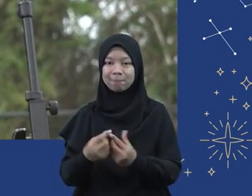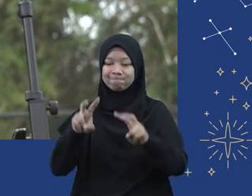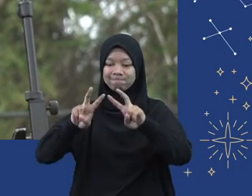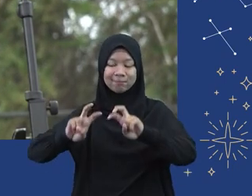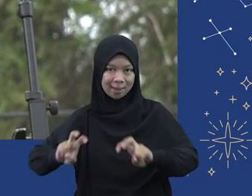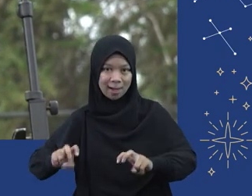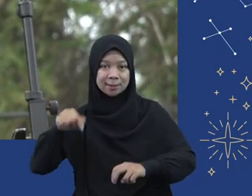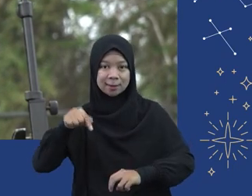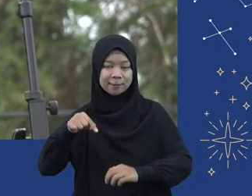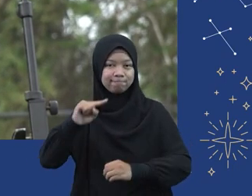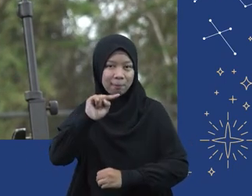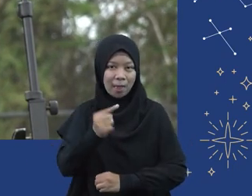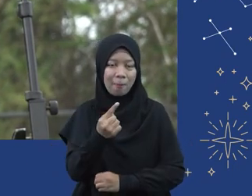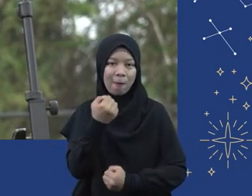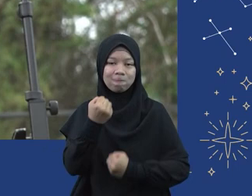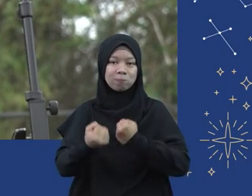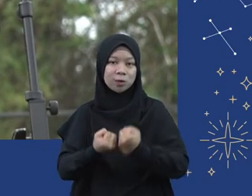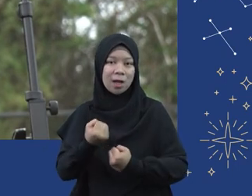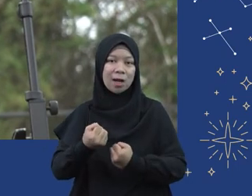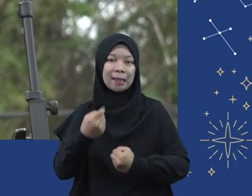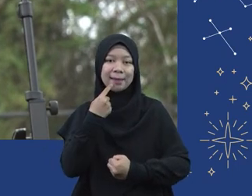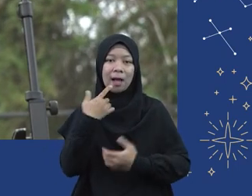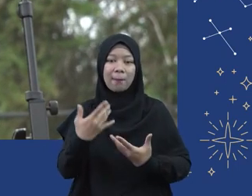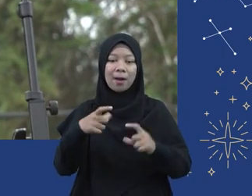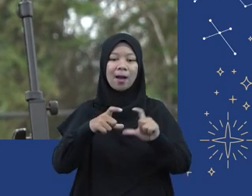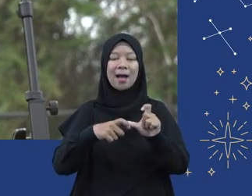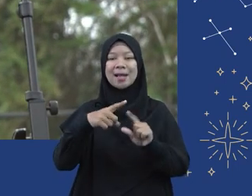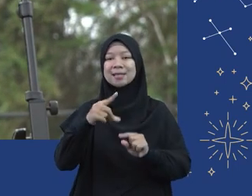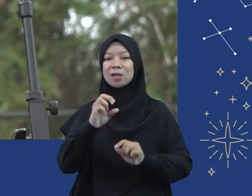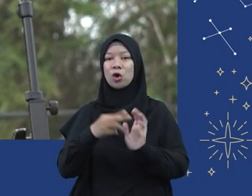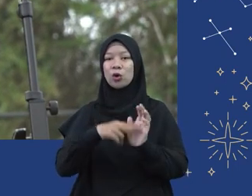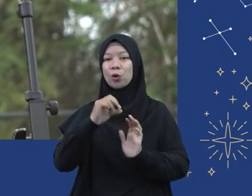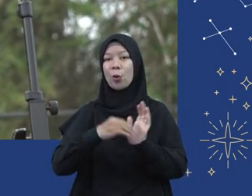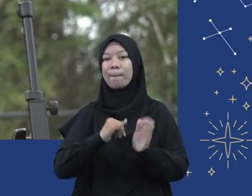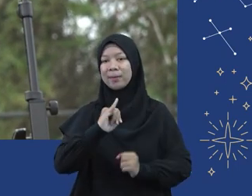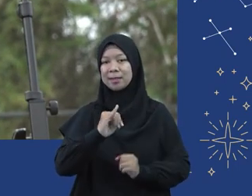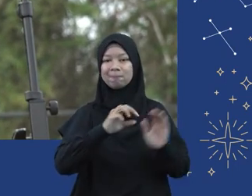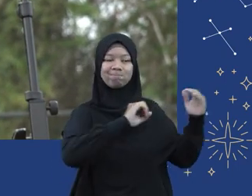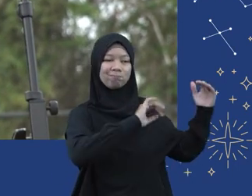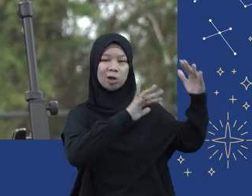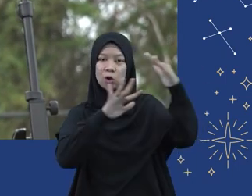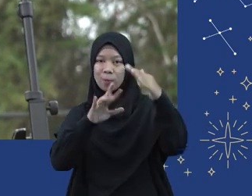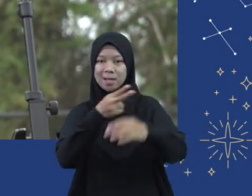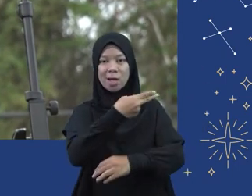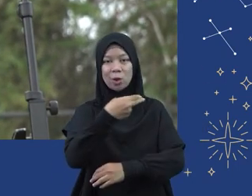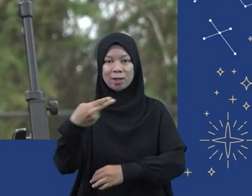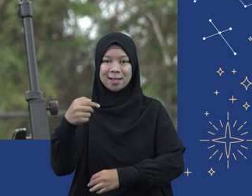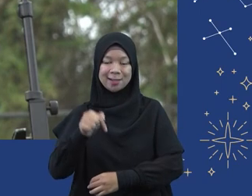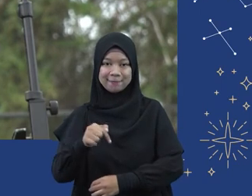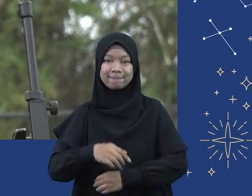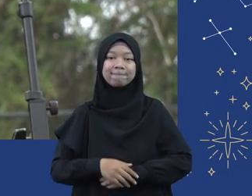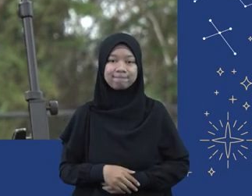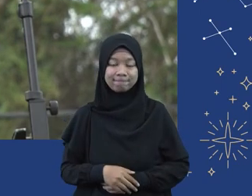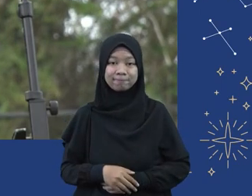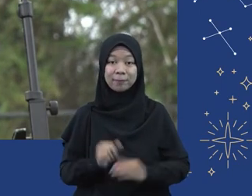perintis dan pengembang astronomi modern di Indonesia hadirin acara hari ini